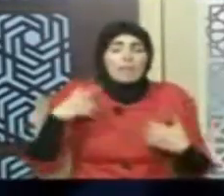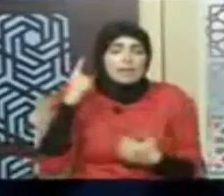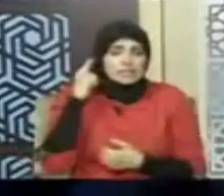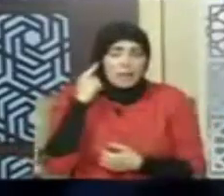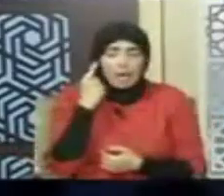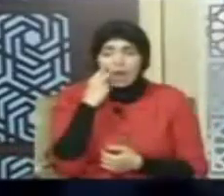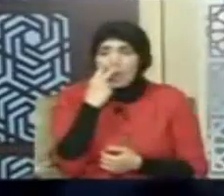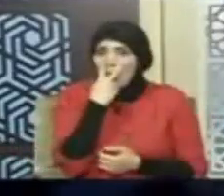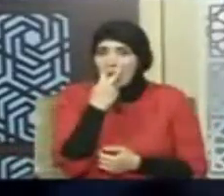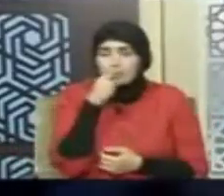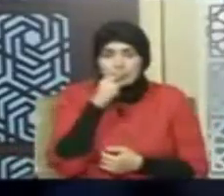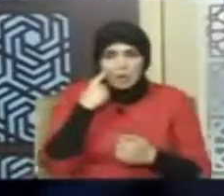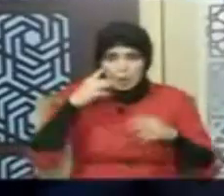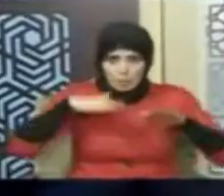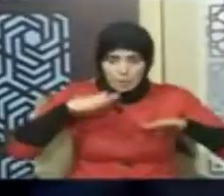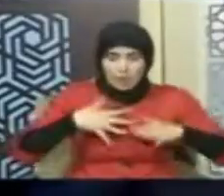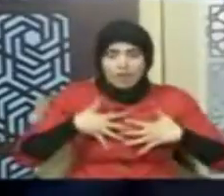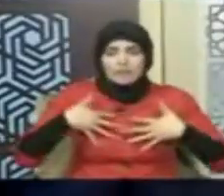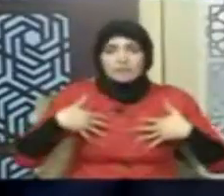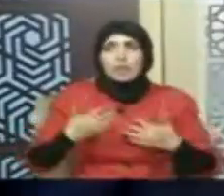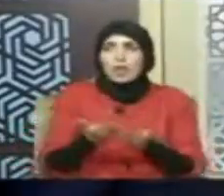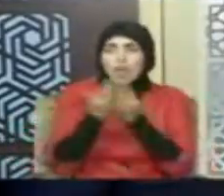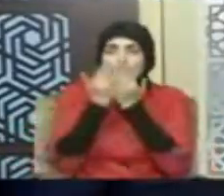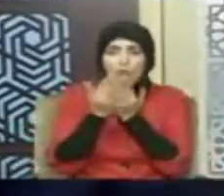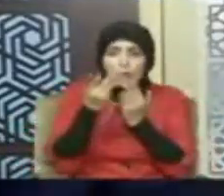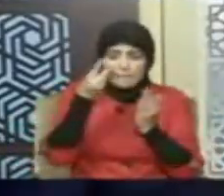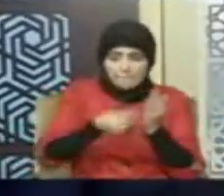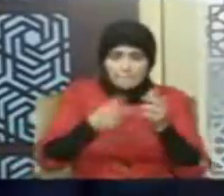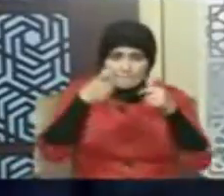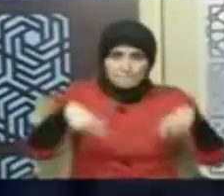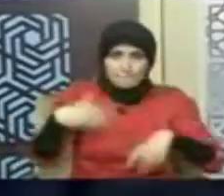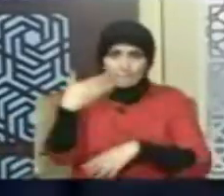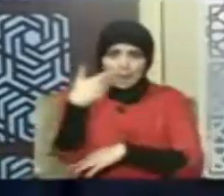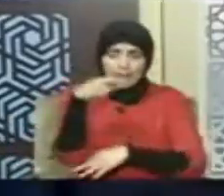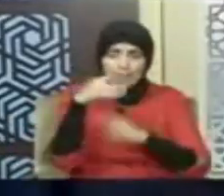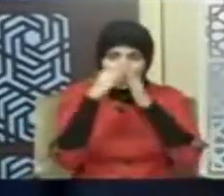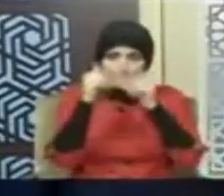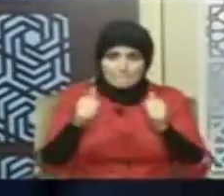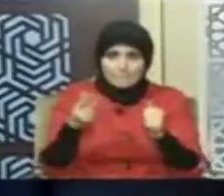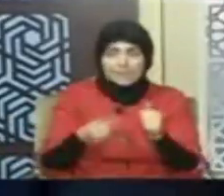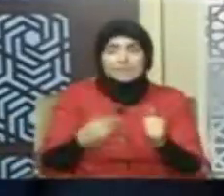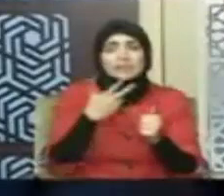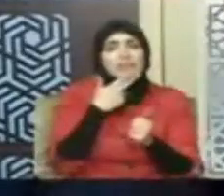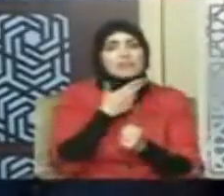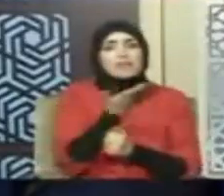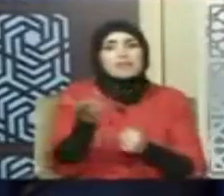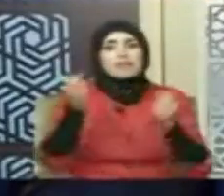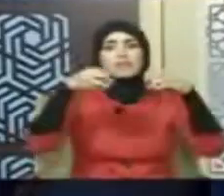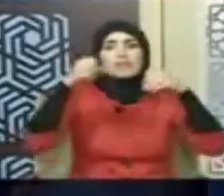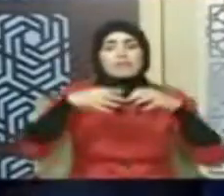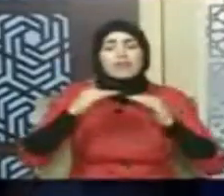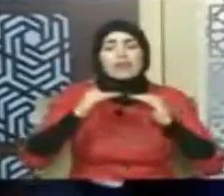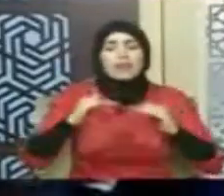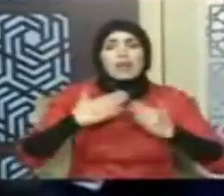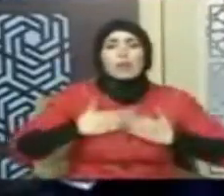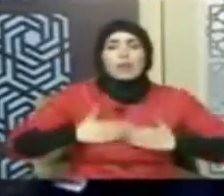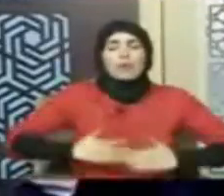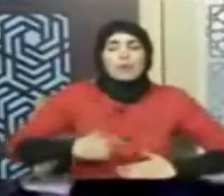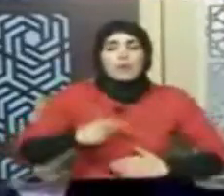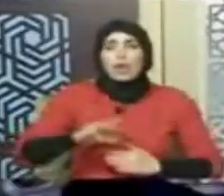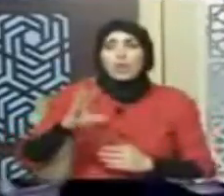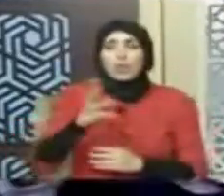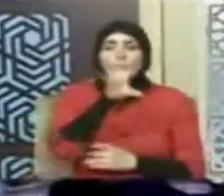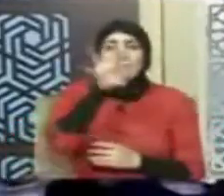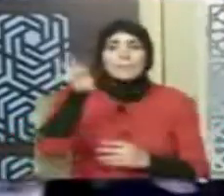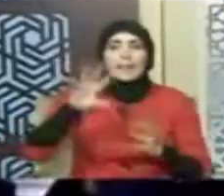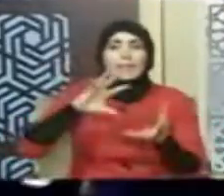ما أحييتنا. اللهم اجعل بلدنا مصرنا أمنا أمانا سخاء رخاء وسائر بلاد